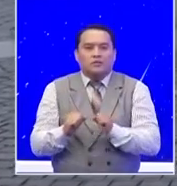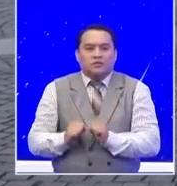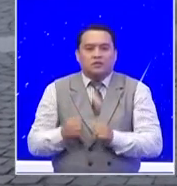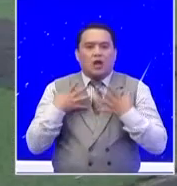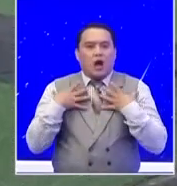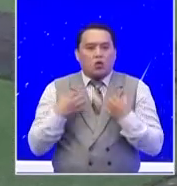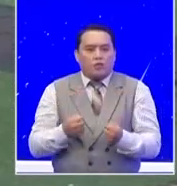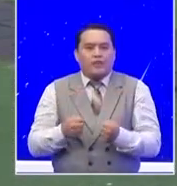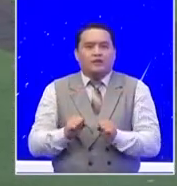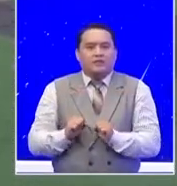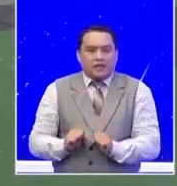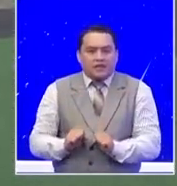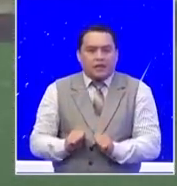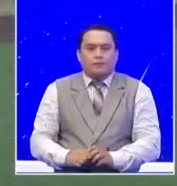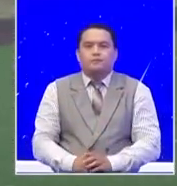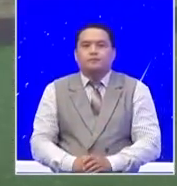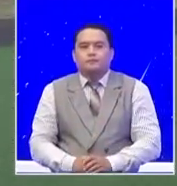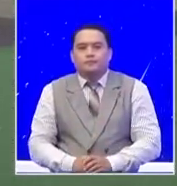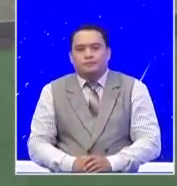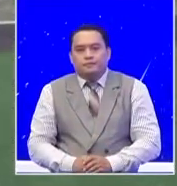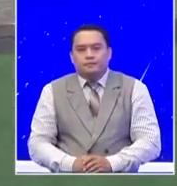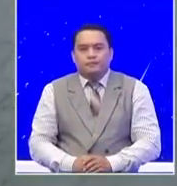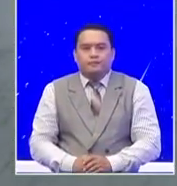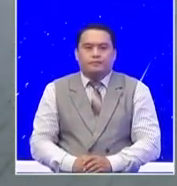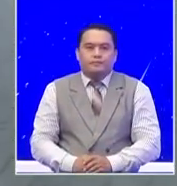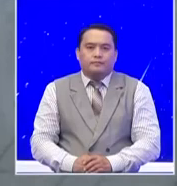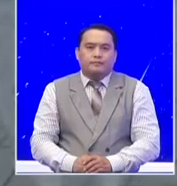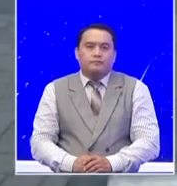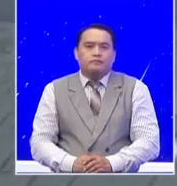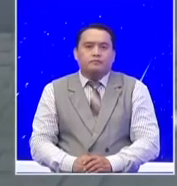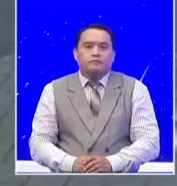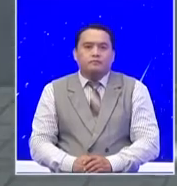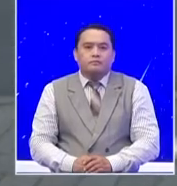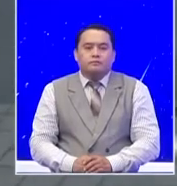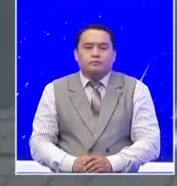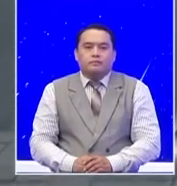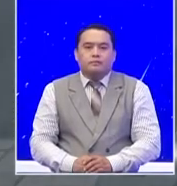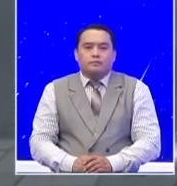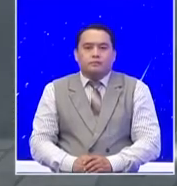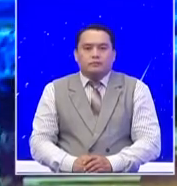сохранение здоровья населения. Евгения Присяжная, Абылай Кутыкбай, телеканал ЖТСУ.